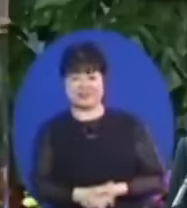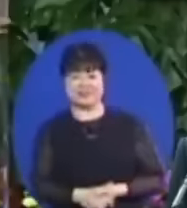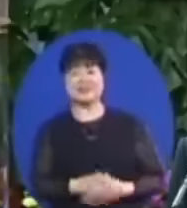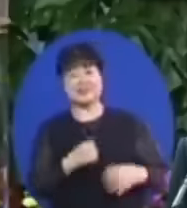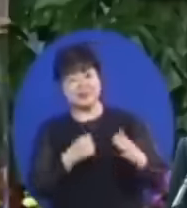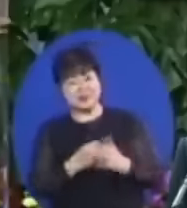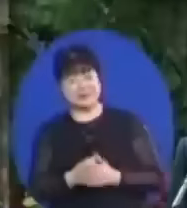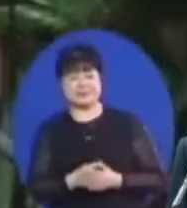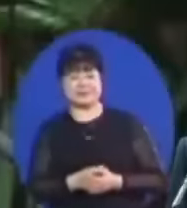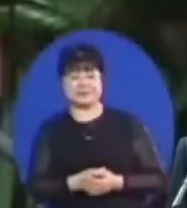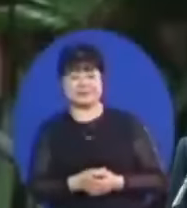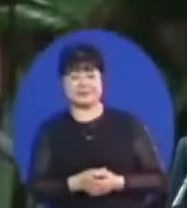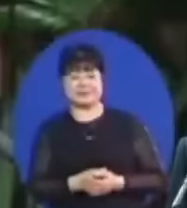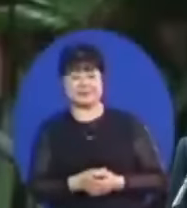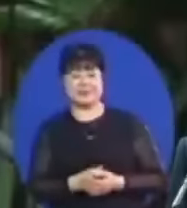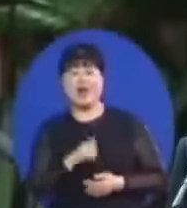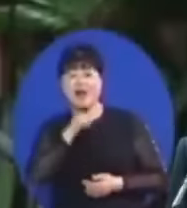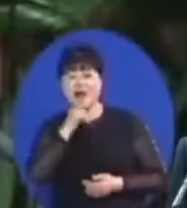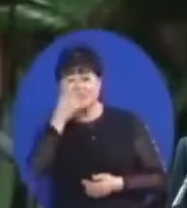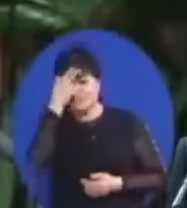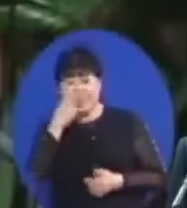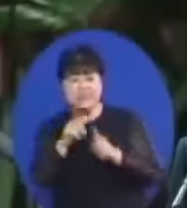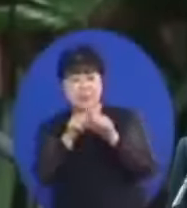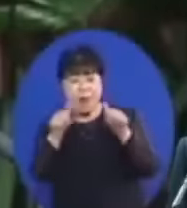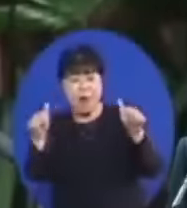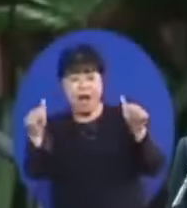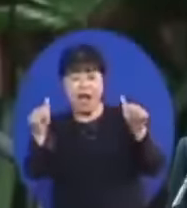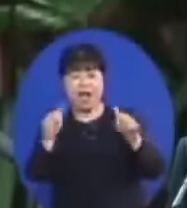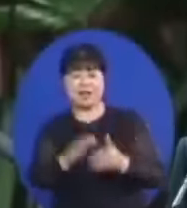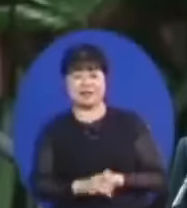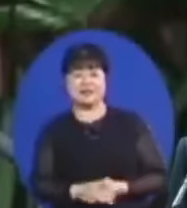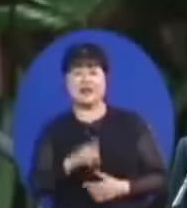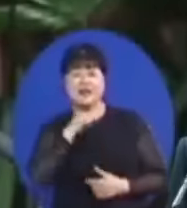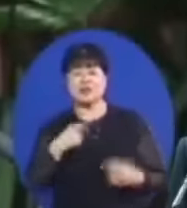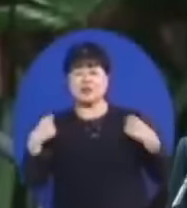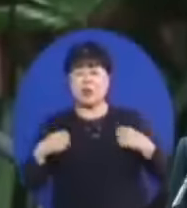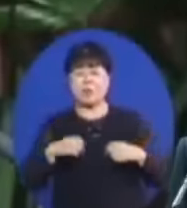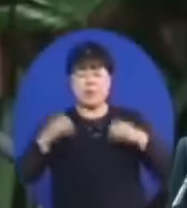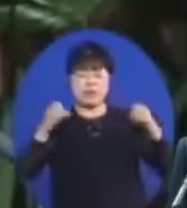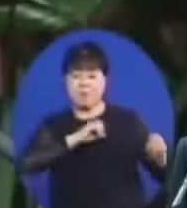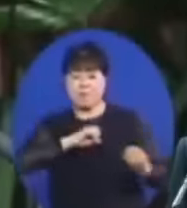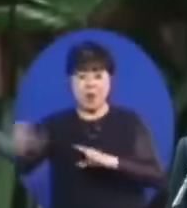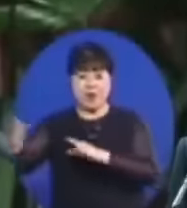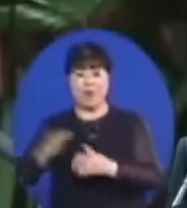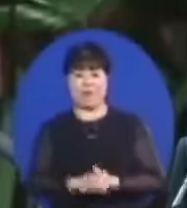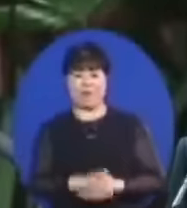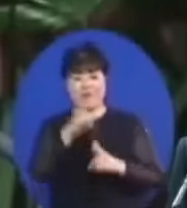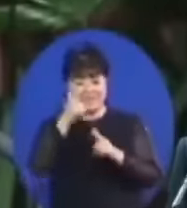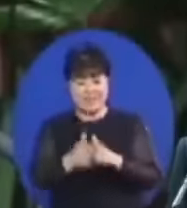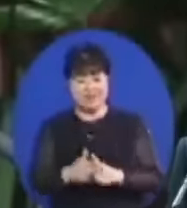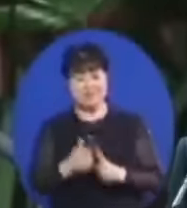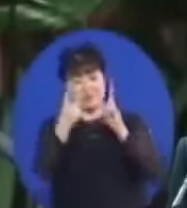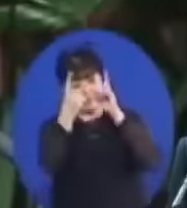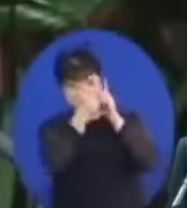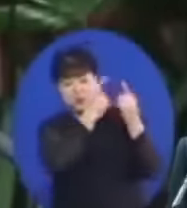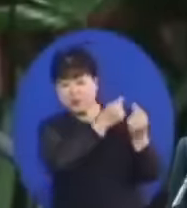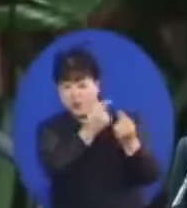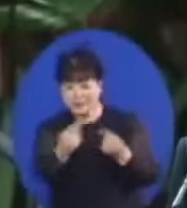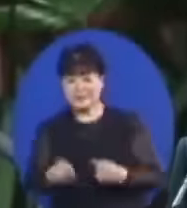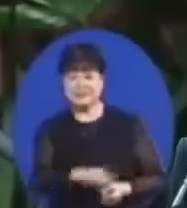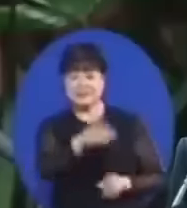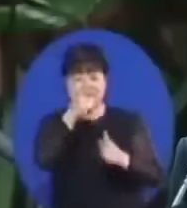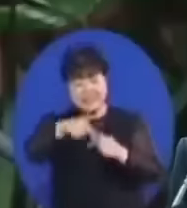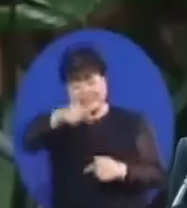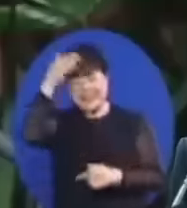그러므로 거지 바디메오가 거지 옷을 벗어서 던져버리고 예수님을 찾아 나가는 것처럼